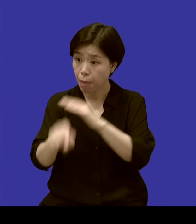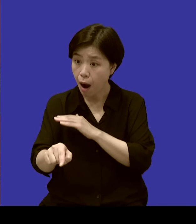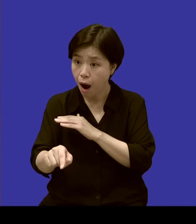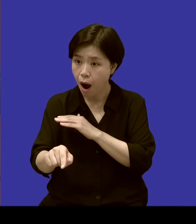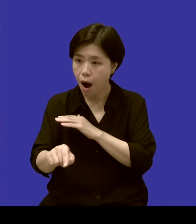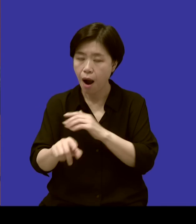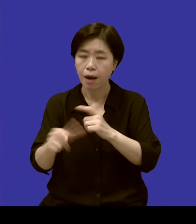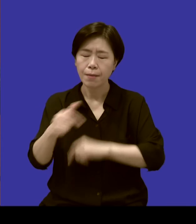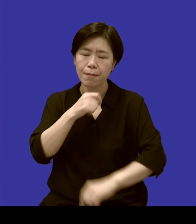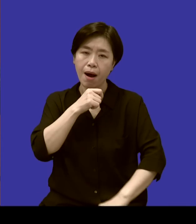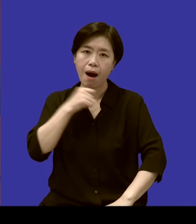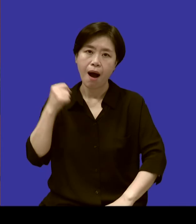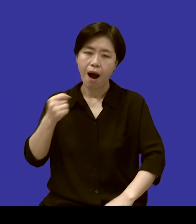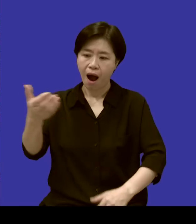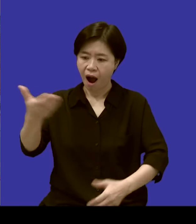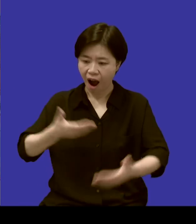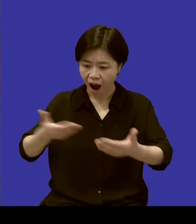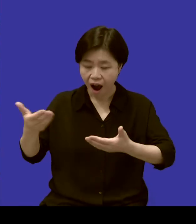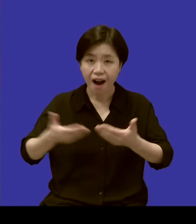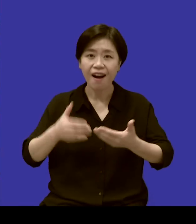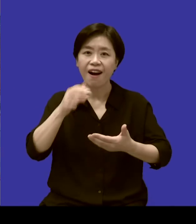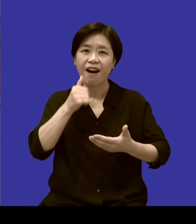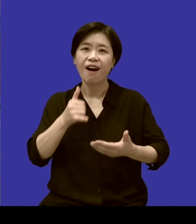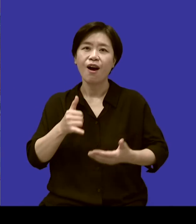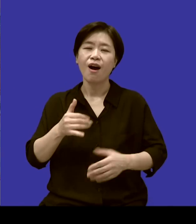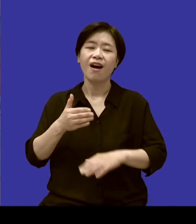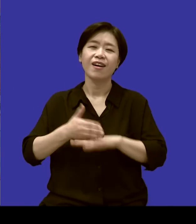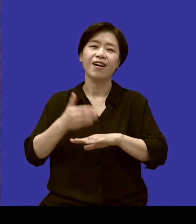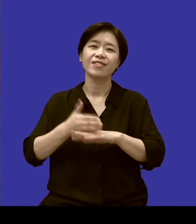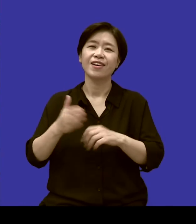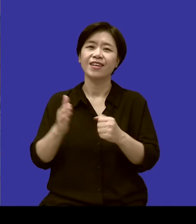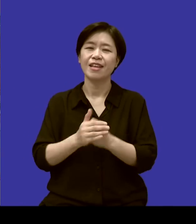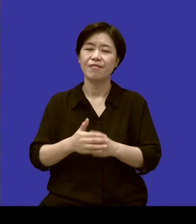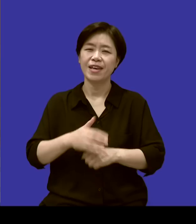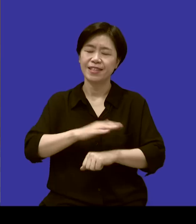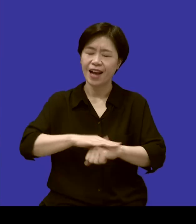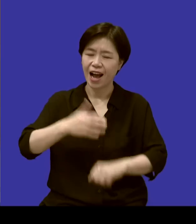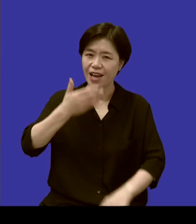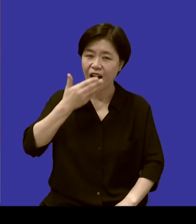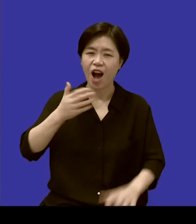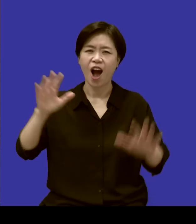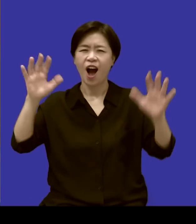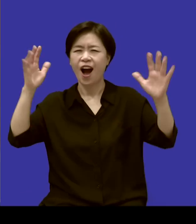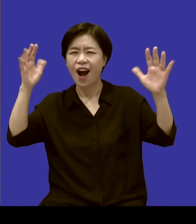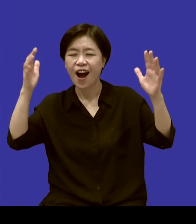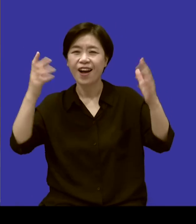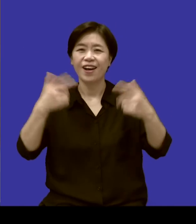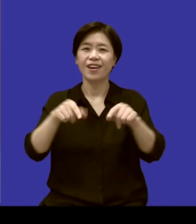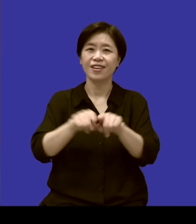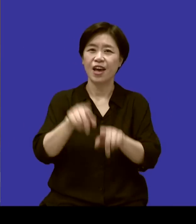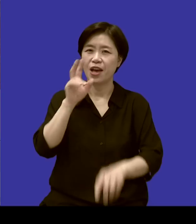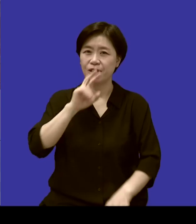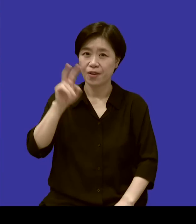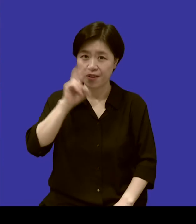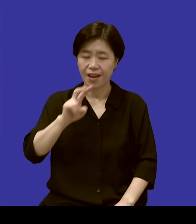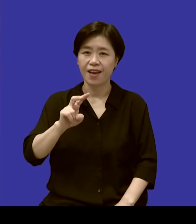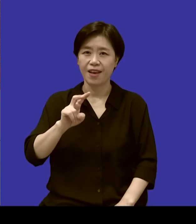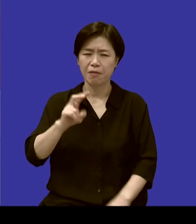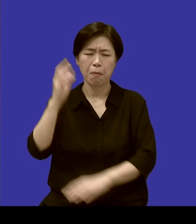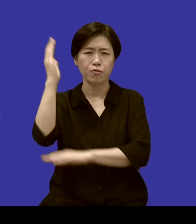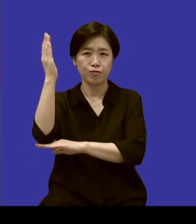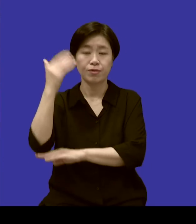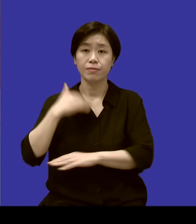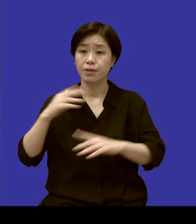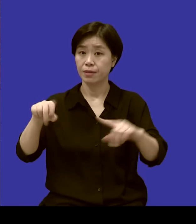그래서 맛있게 먹고 예. 박수 치라면 박수 치고 무슨 발표하라고 발표하고 오. 생각보다 굉장히 긍정적이신데.